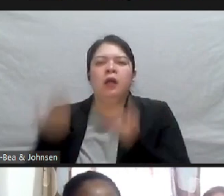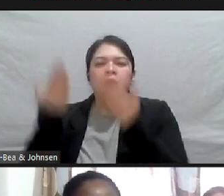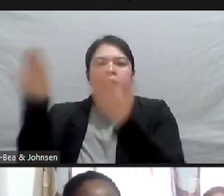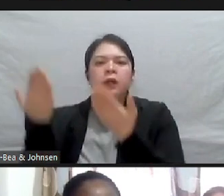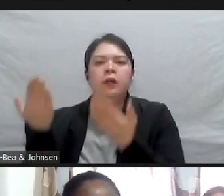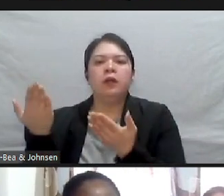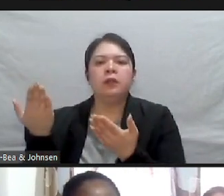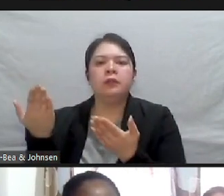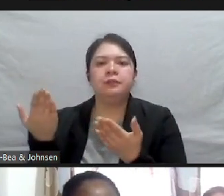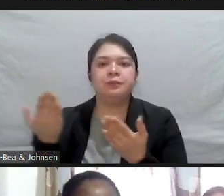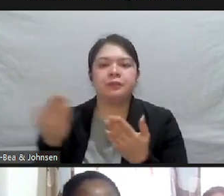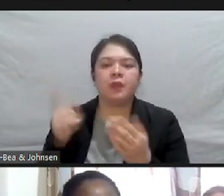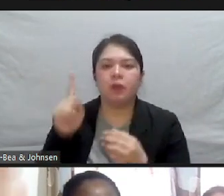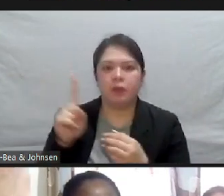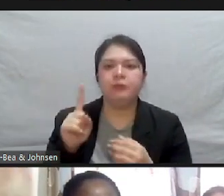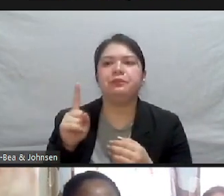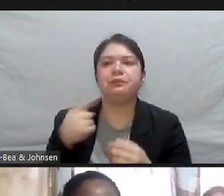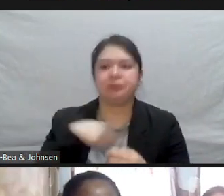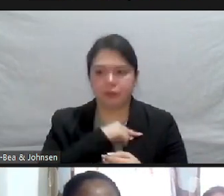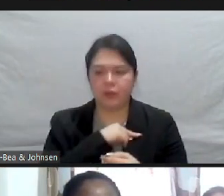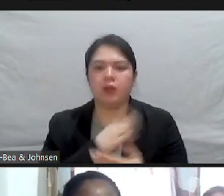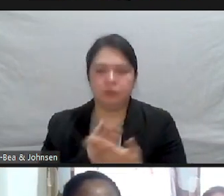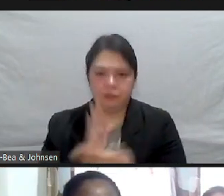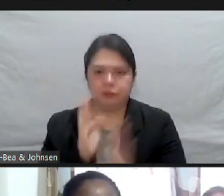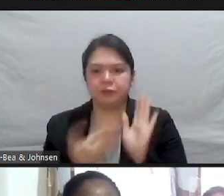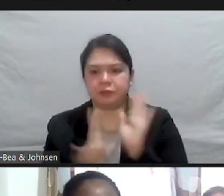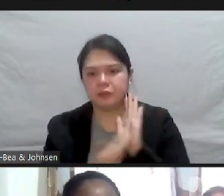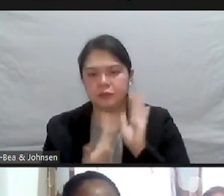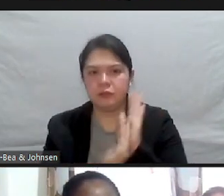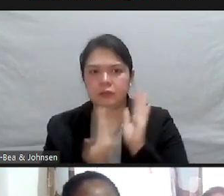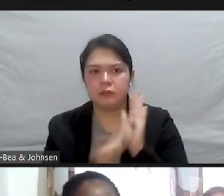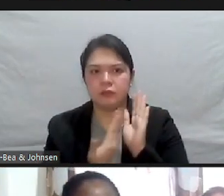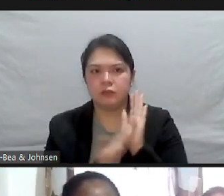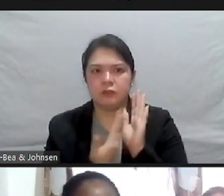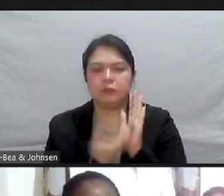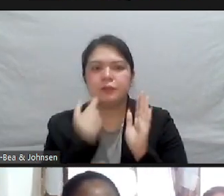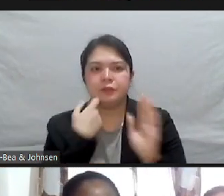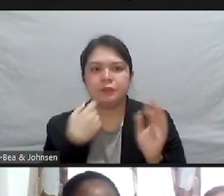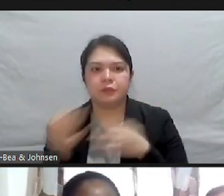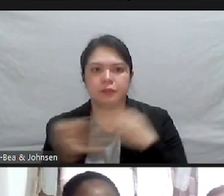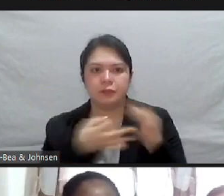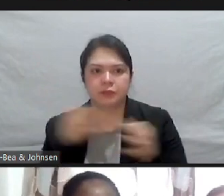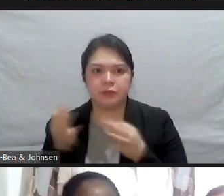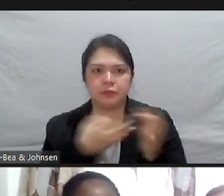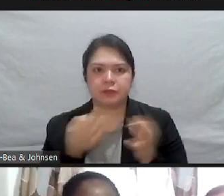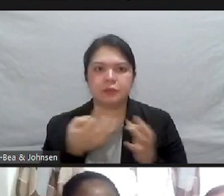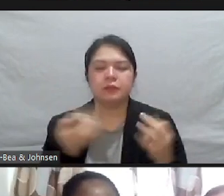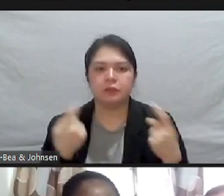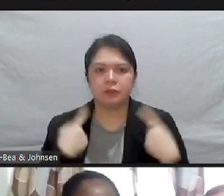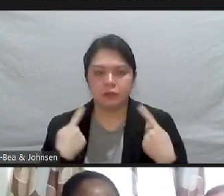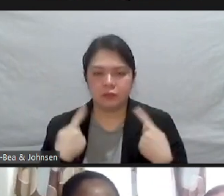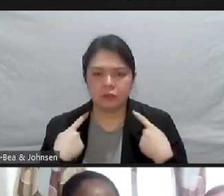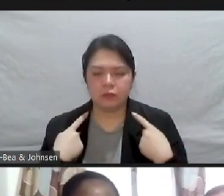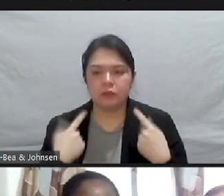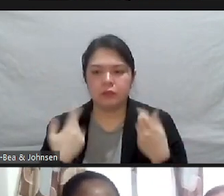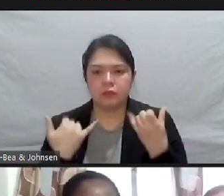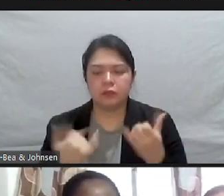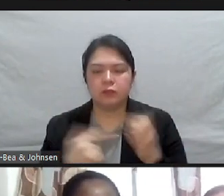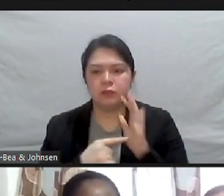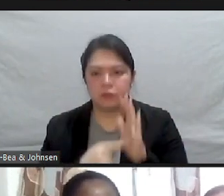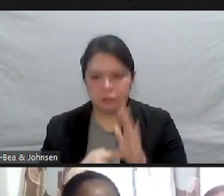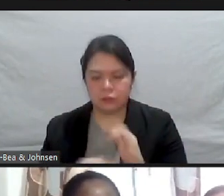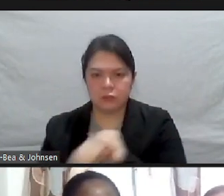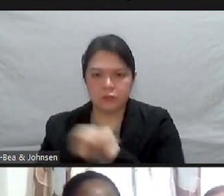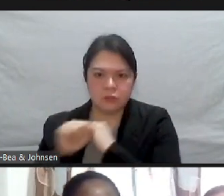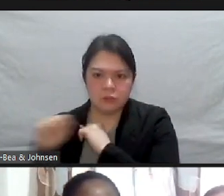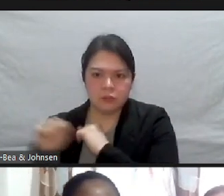isang constitutional right natin. Batay po sa nabanggit nyo, Ma'am Ched, no? Dito natin isulong yung